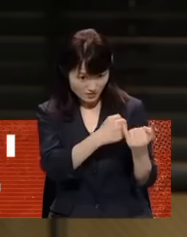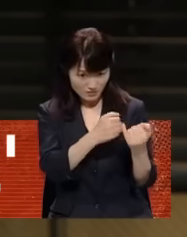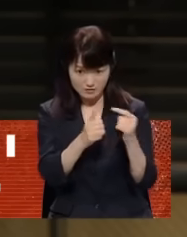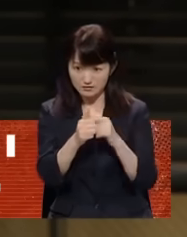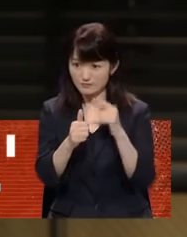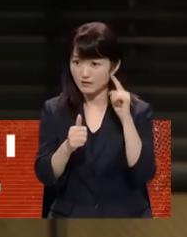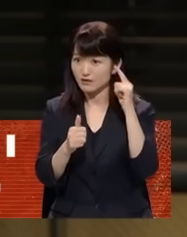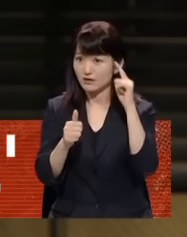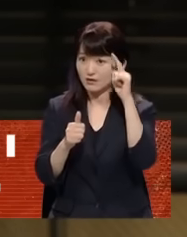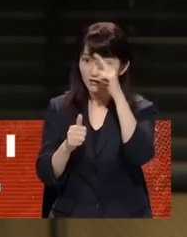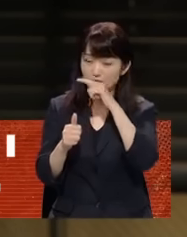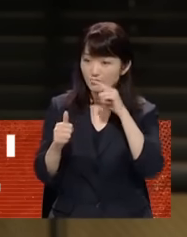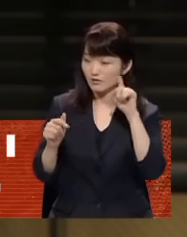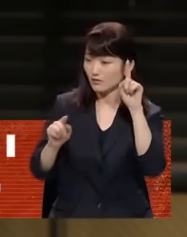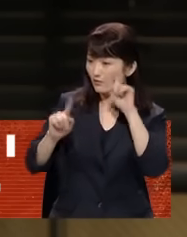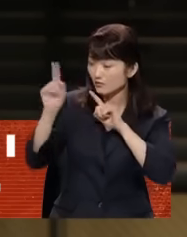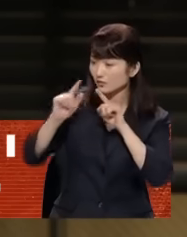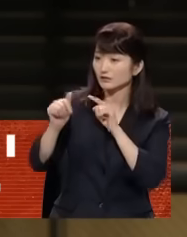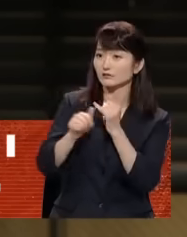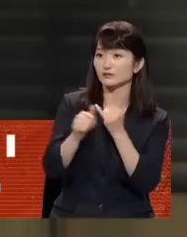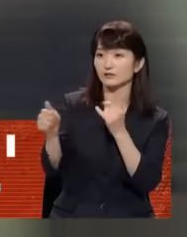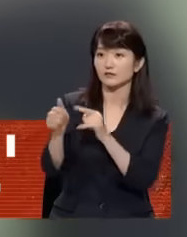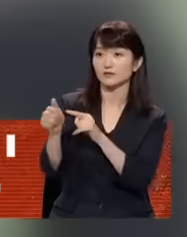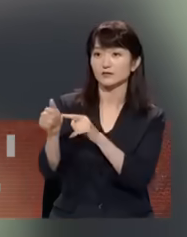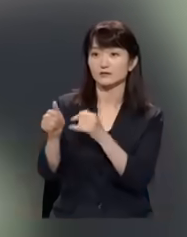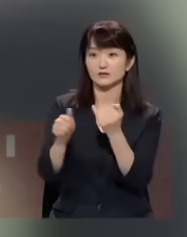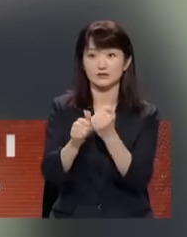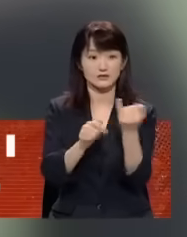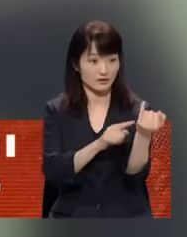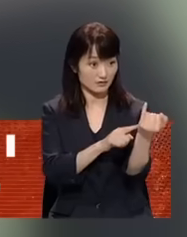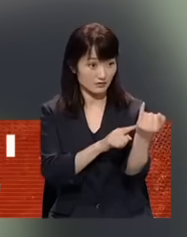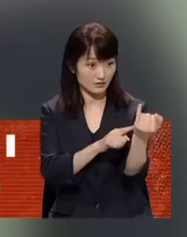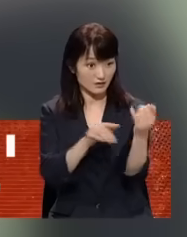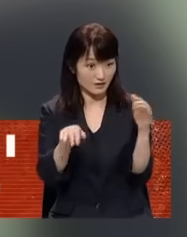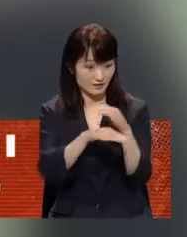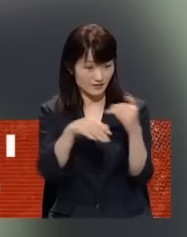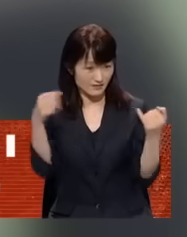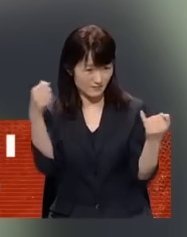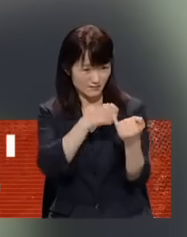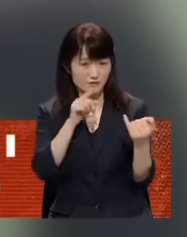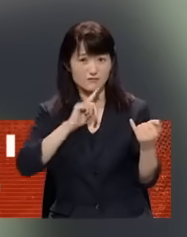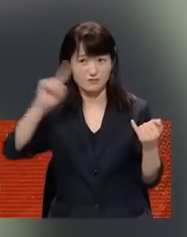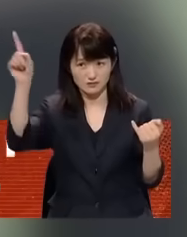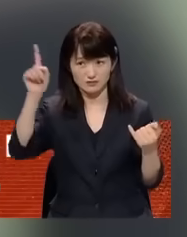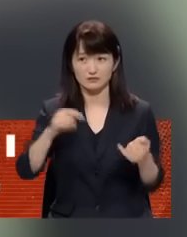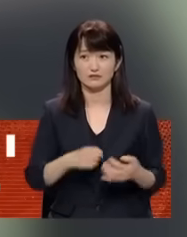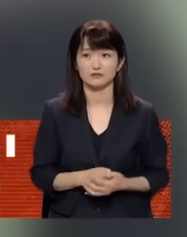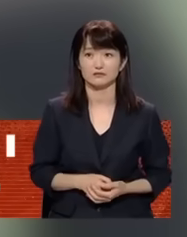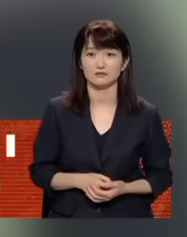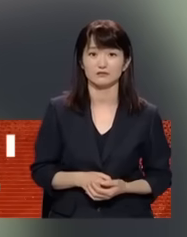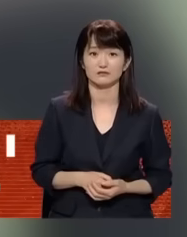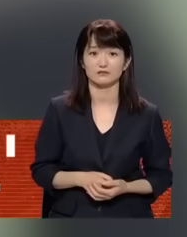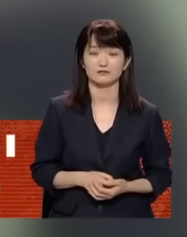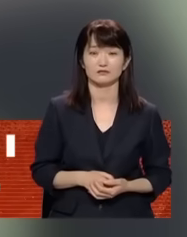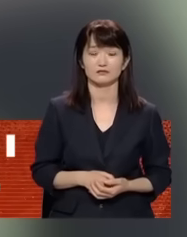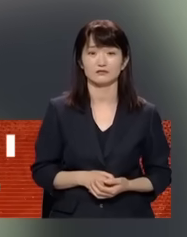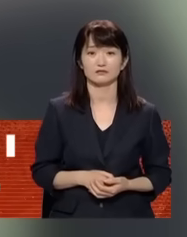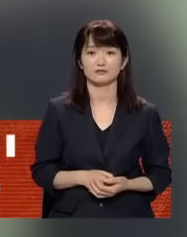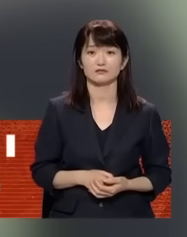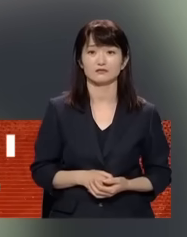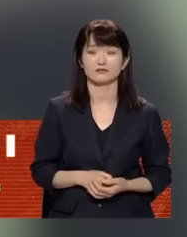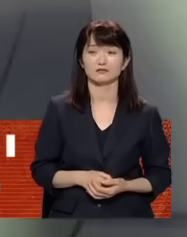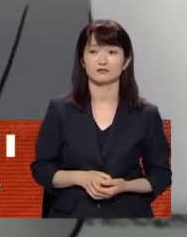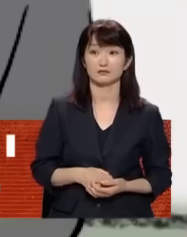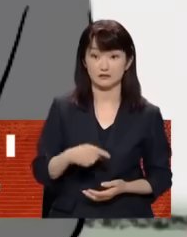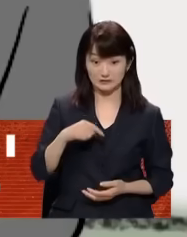남편이 아내를 신고를 했어요 가정폭력 반대로 남편이 아내를 사실은 자기가 했던